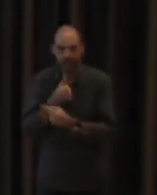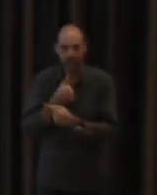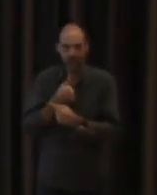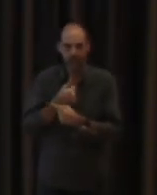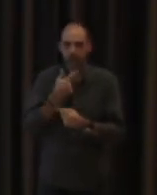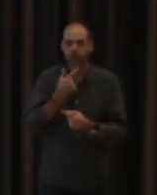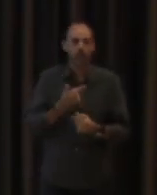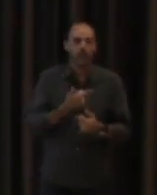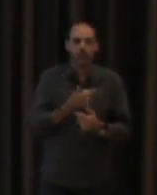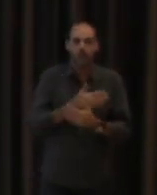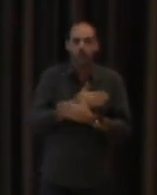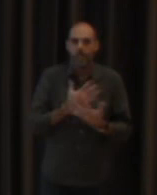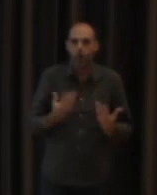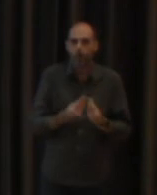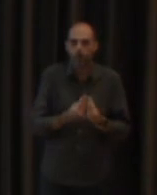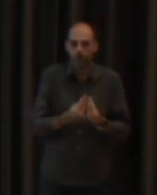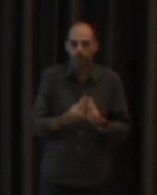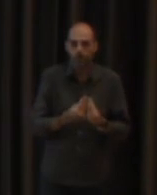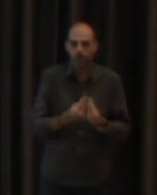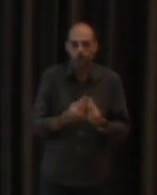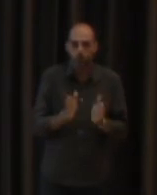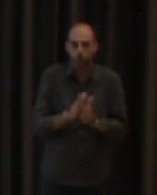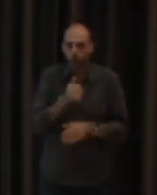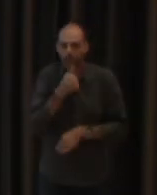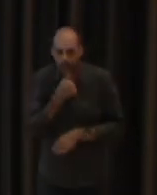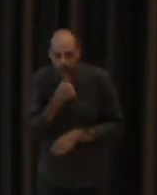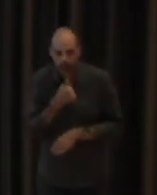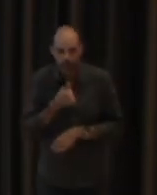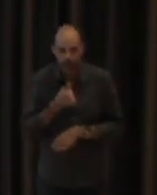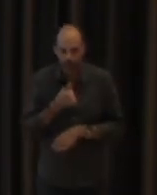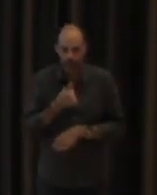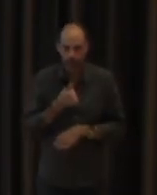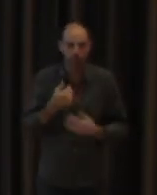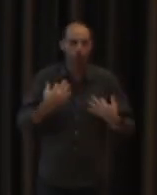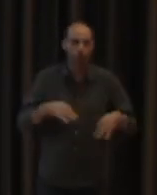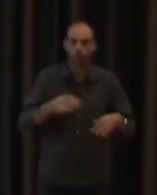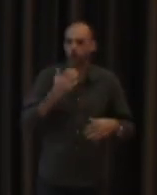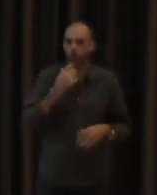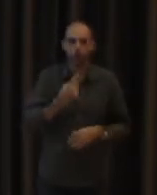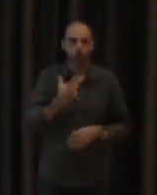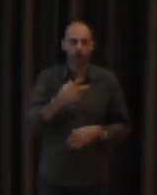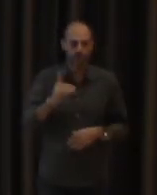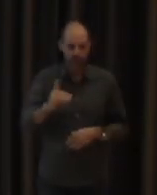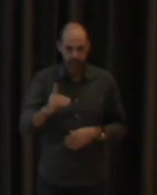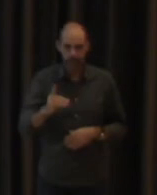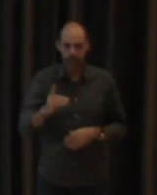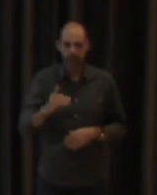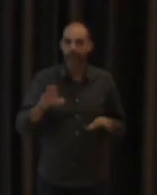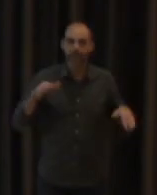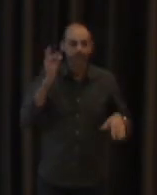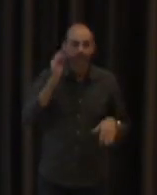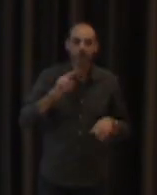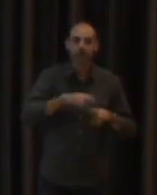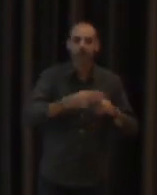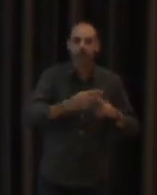la Maria va conviure. En canvi, fixeu-vos que no és normal dir coses com les de 13D. L'Angelina es va casar amb